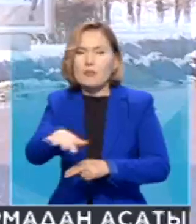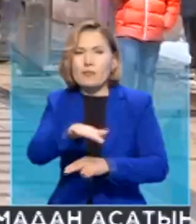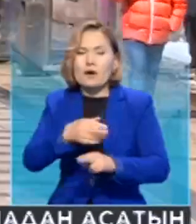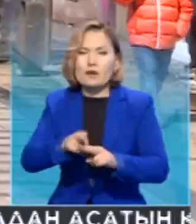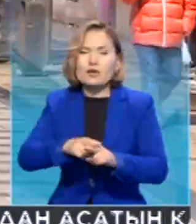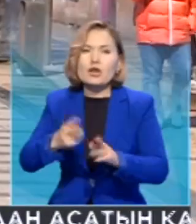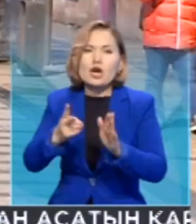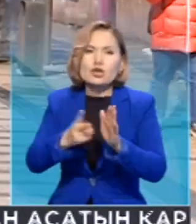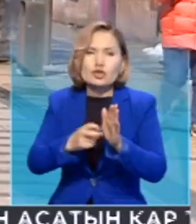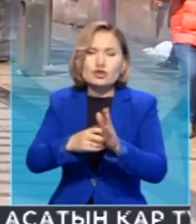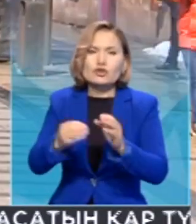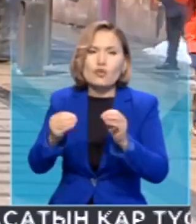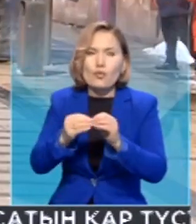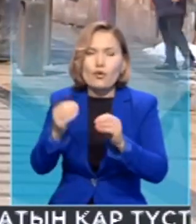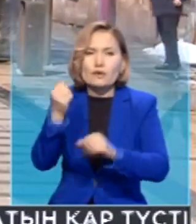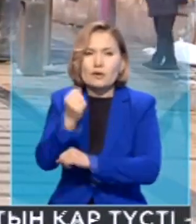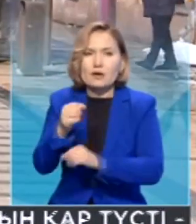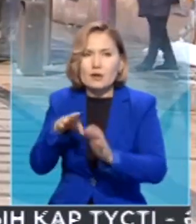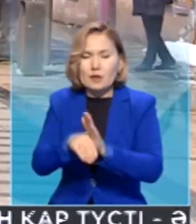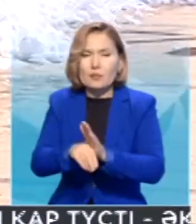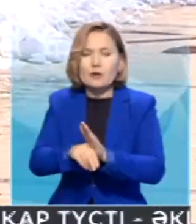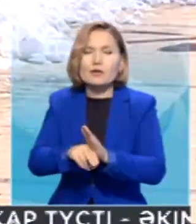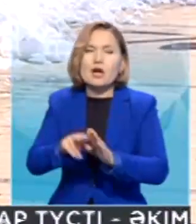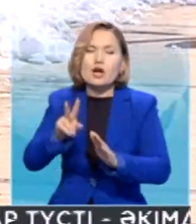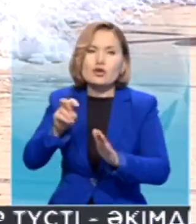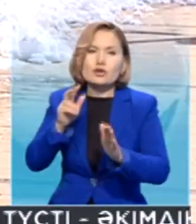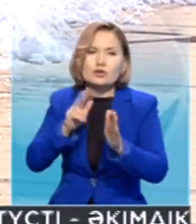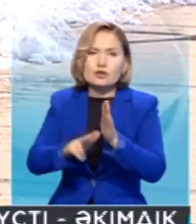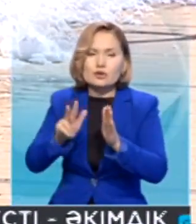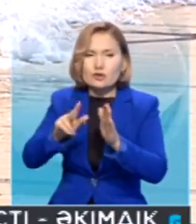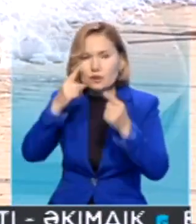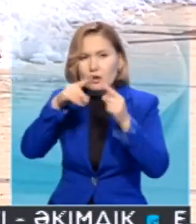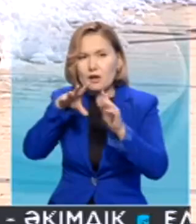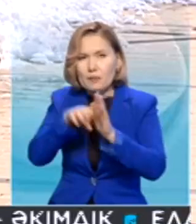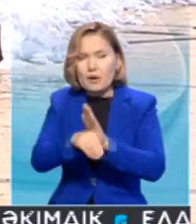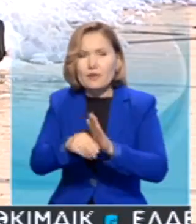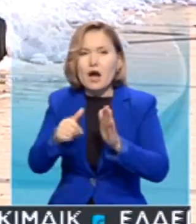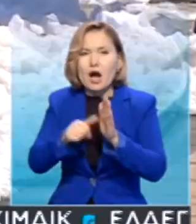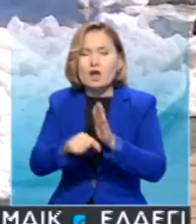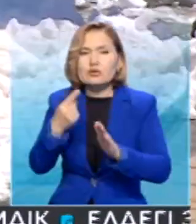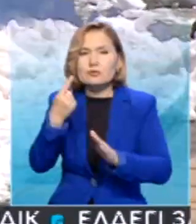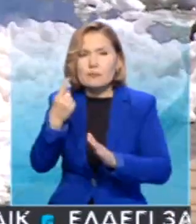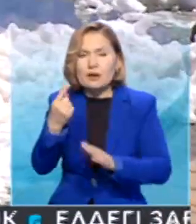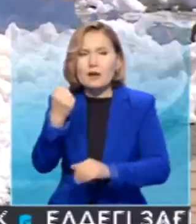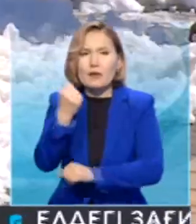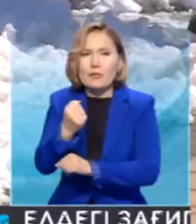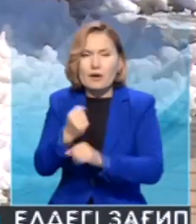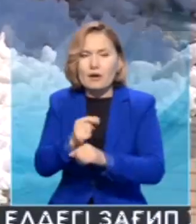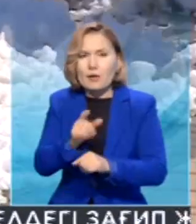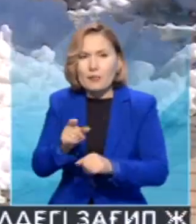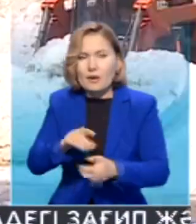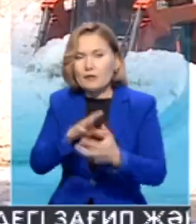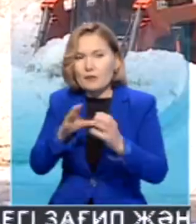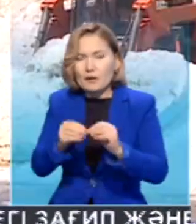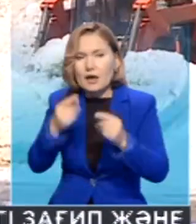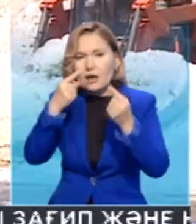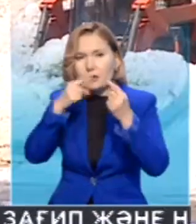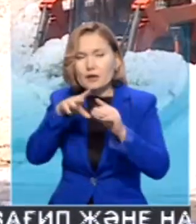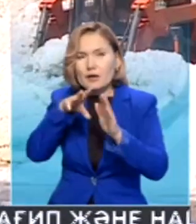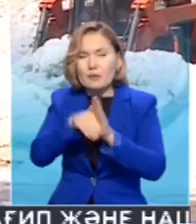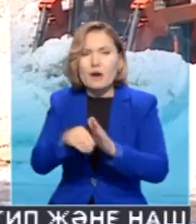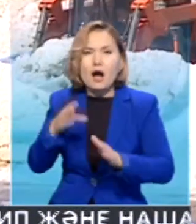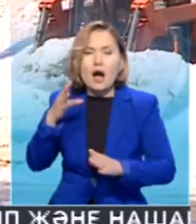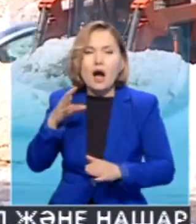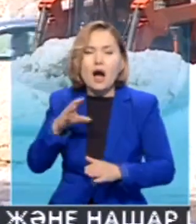жұмыстарына 710 адам, 283 бірлік техника тартылған. Ал 601 адам мен 261 бірлік арнай техника